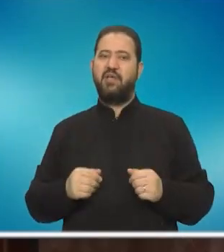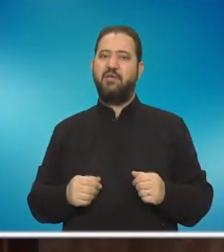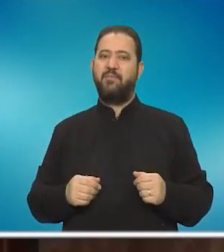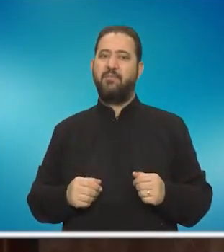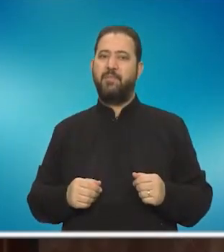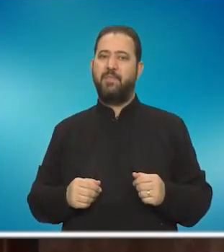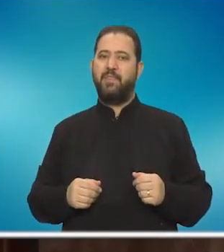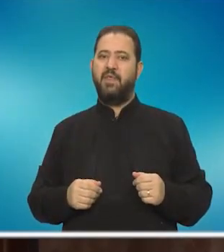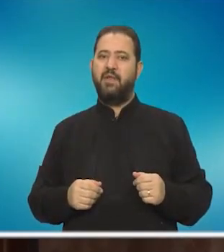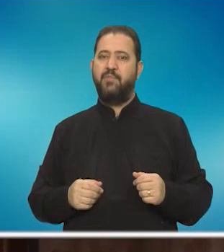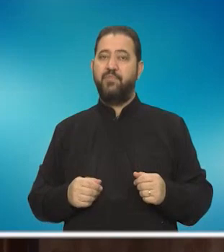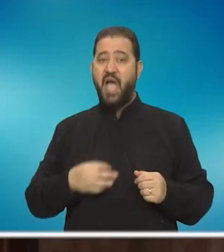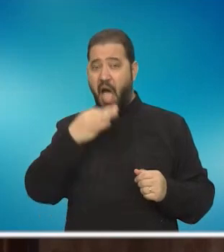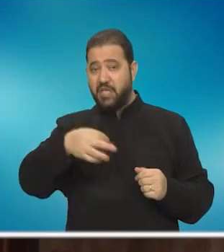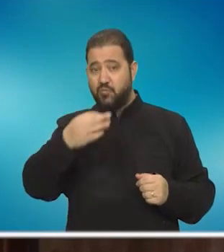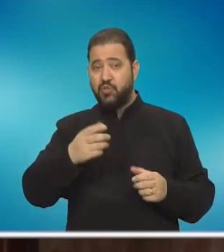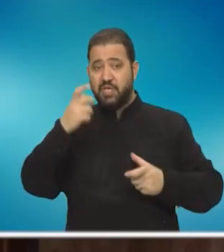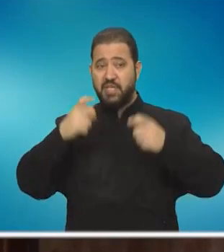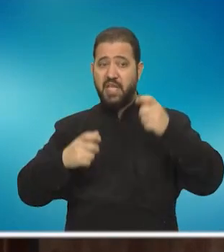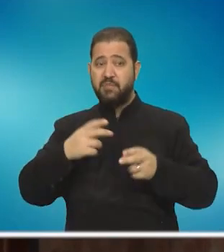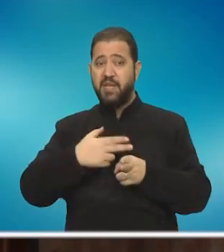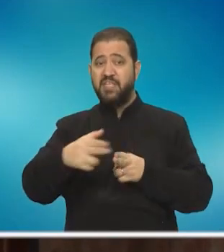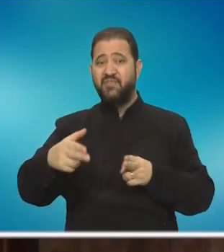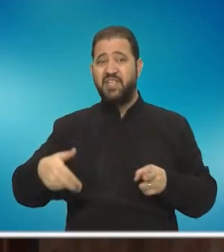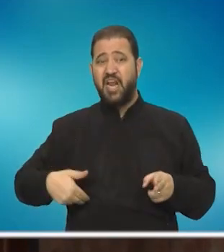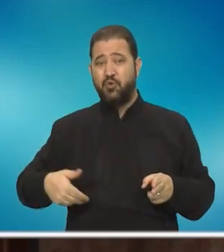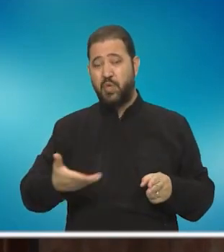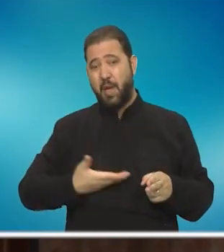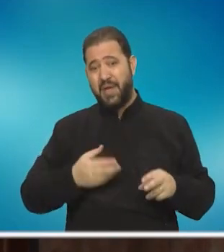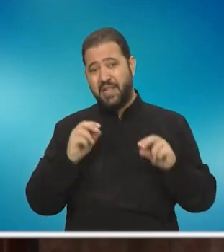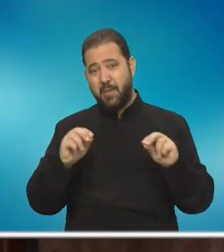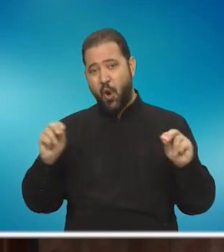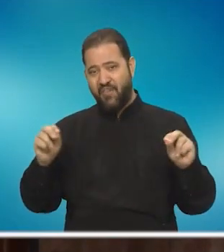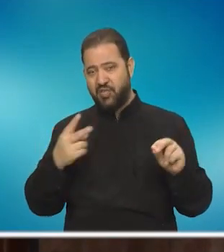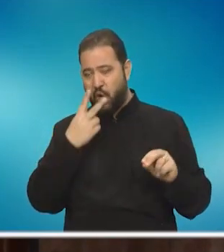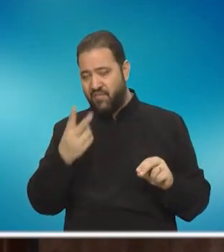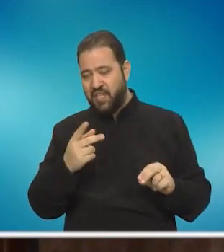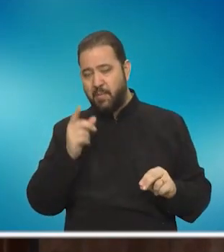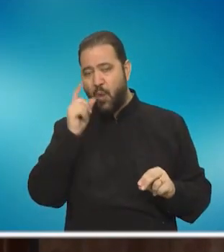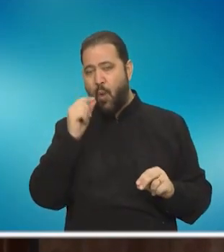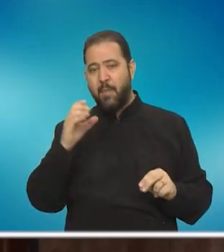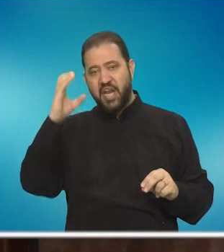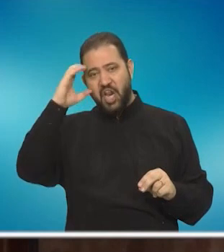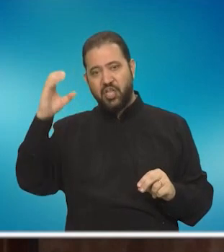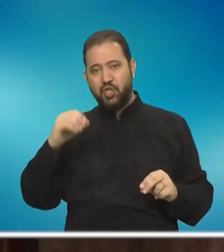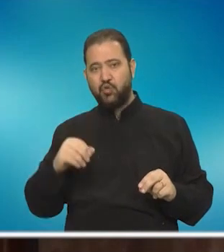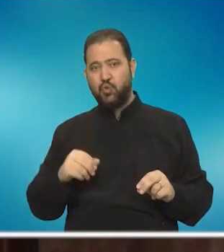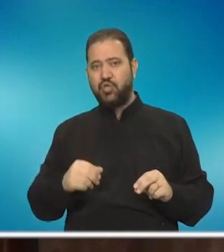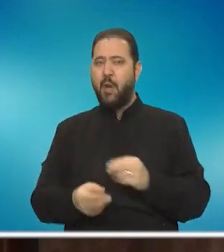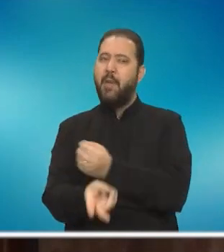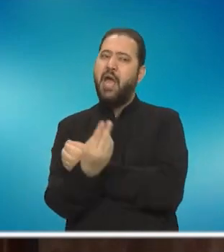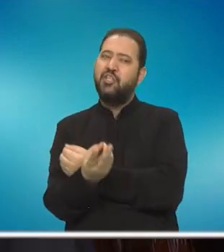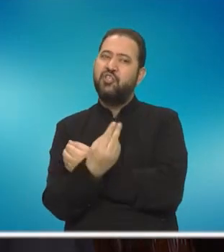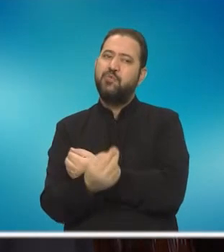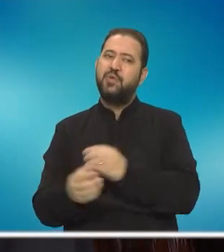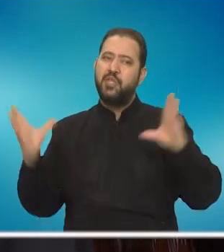menționat mai devreme de Sfânta Liturghie. Părinte profesor, iată, vedem credincioșii noștri participând, începând cu Noaptea Învierii,